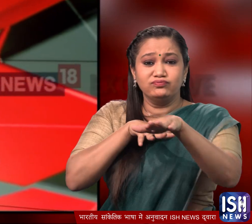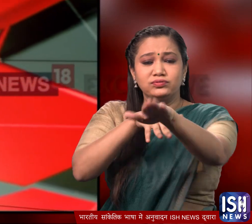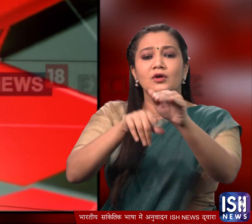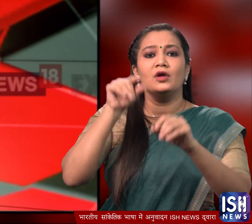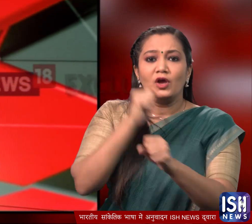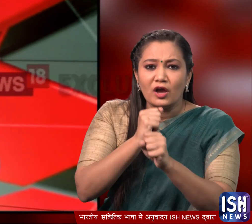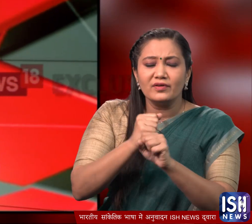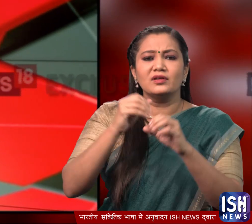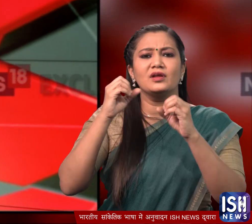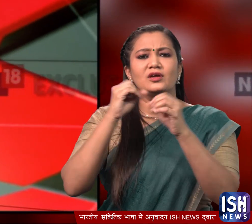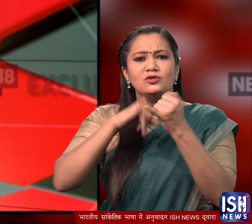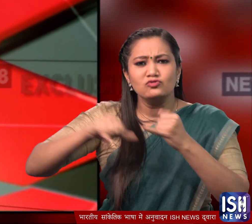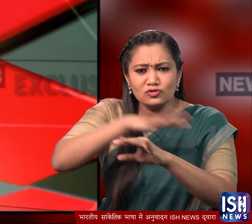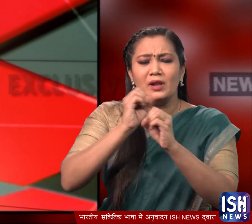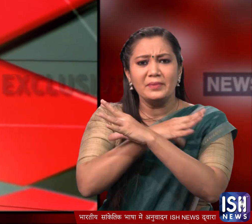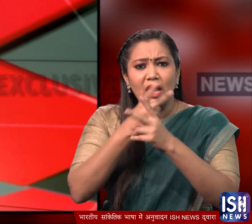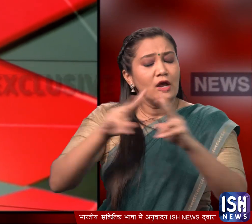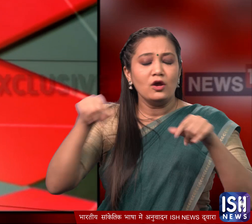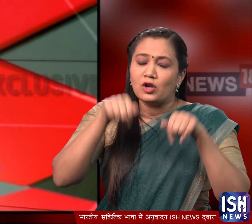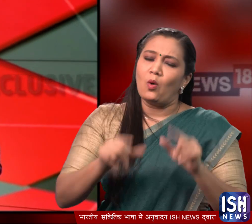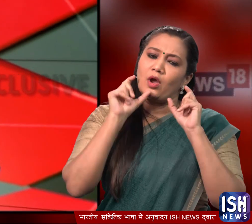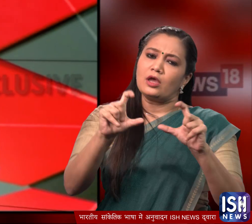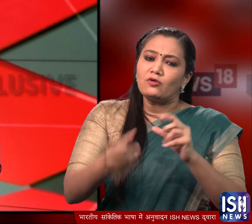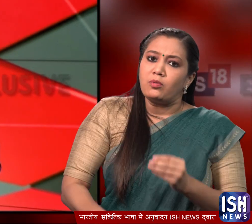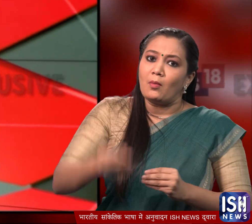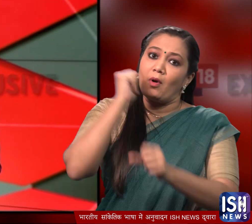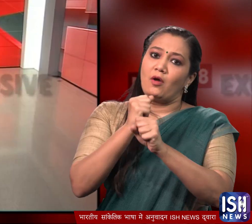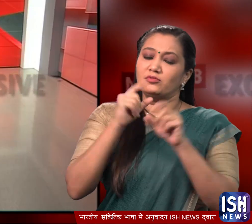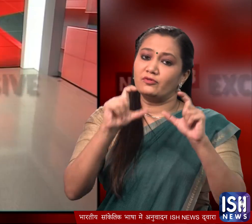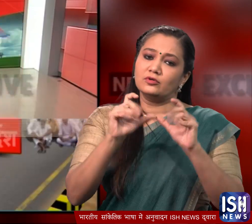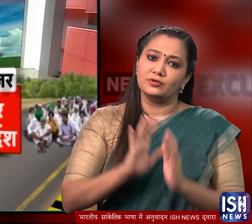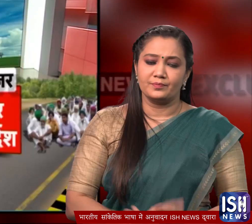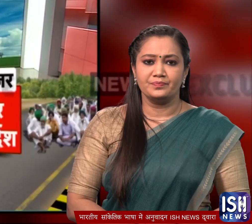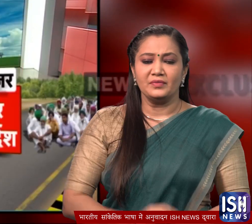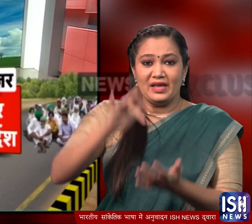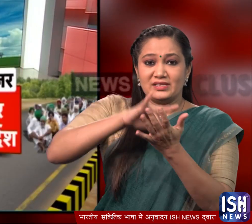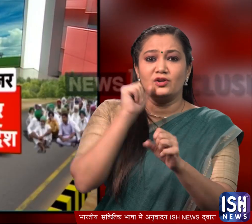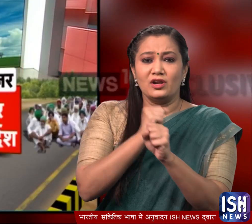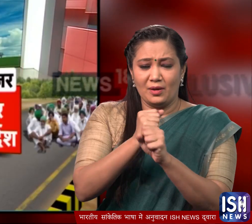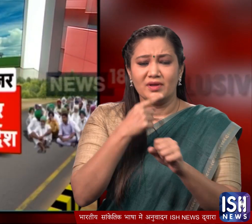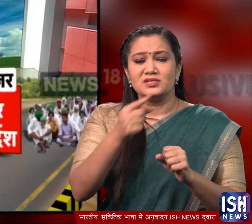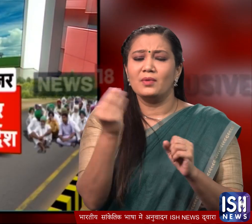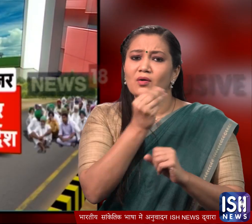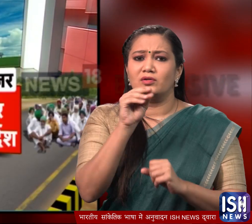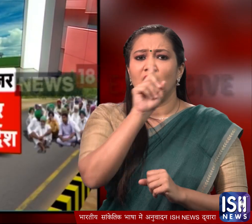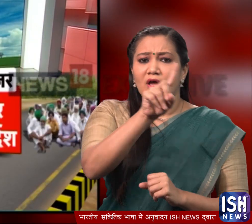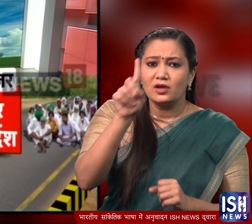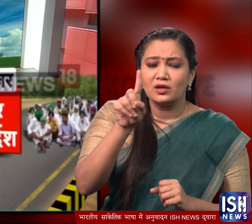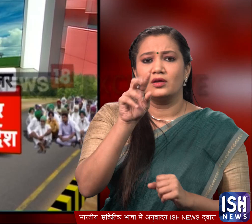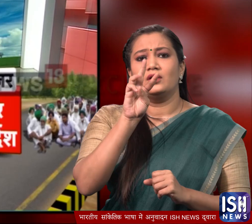से सरकार सोशल मीडिया को लेकर बेहद चौकन्नी है। न्यूज़ 18 के अमित पांडे की रिपोर्ट है कि केंद्र सरकार ने इस बार ट्विटर